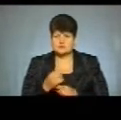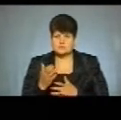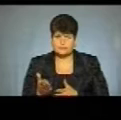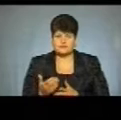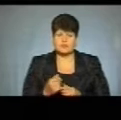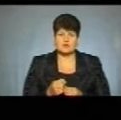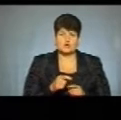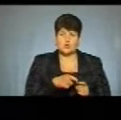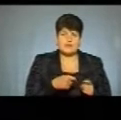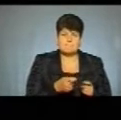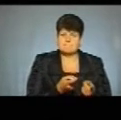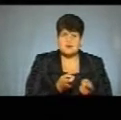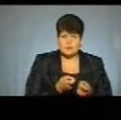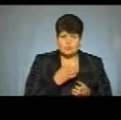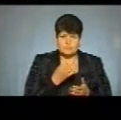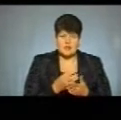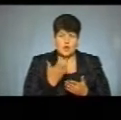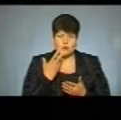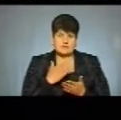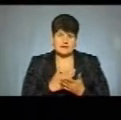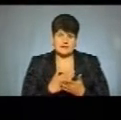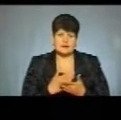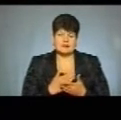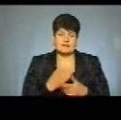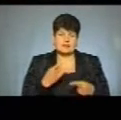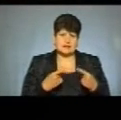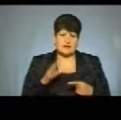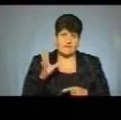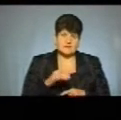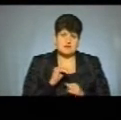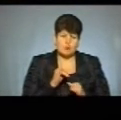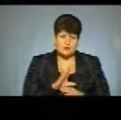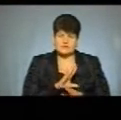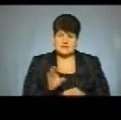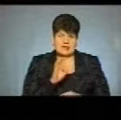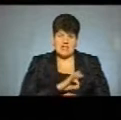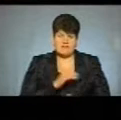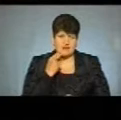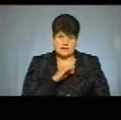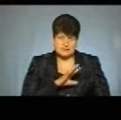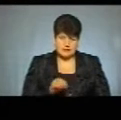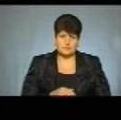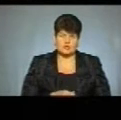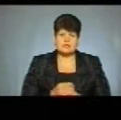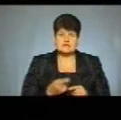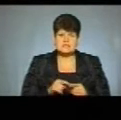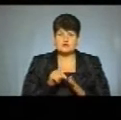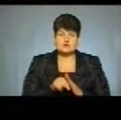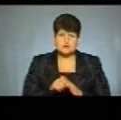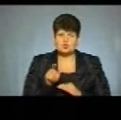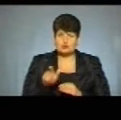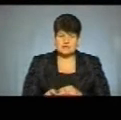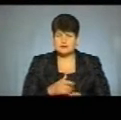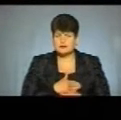до відповідальності. Коли йде критика, все погано, все неефективно, нічого немає, це значить, людина абсолютно не бажає